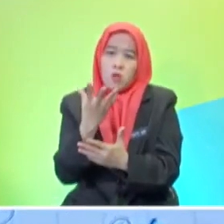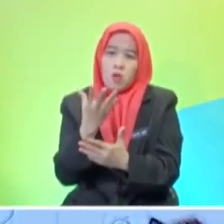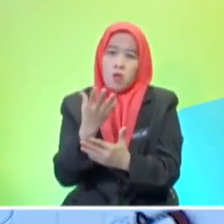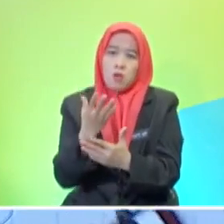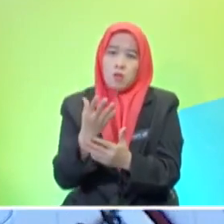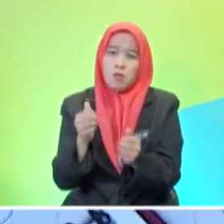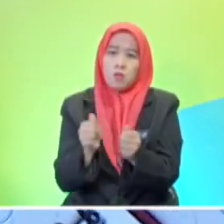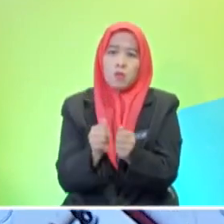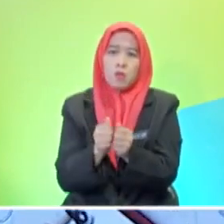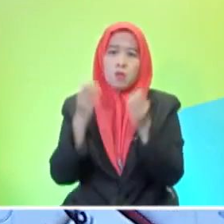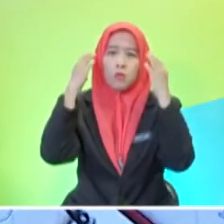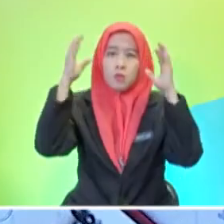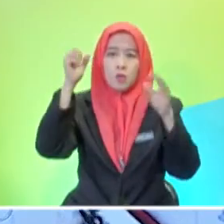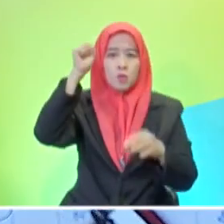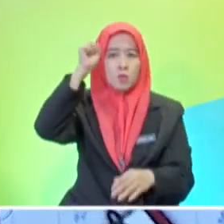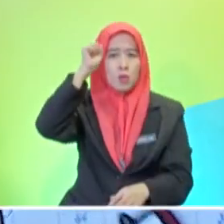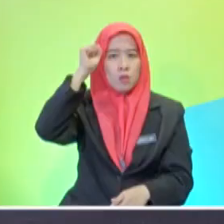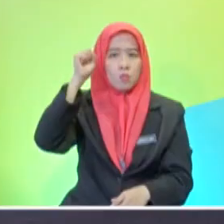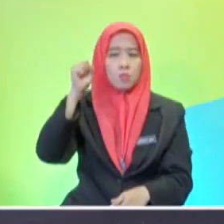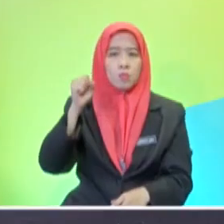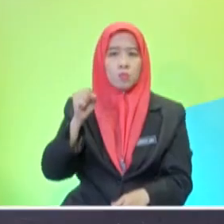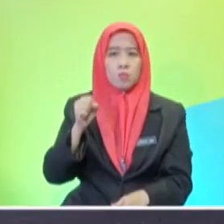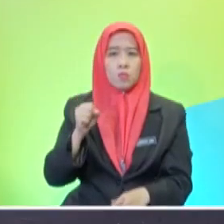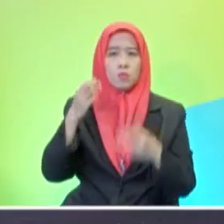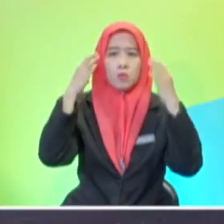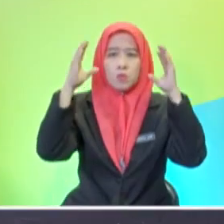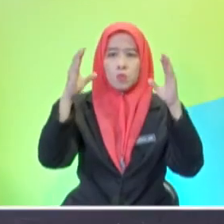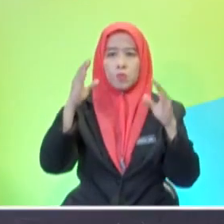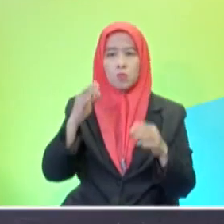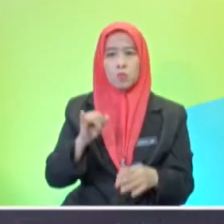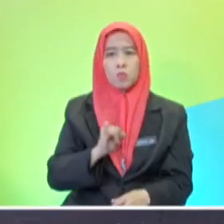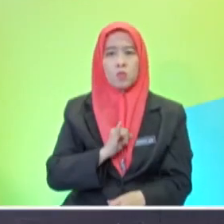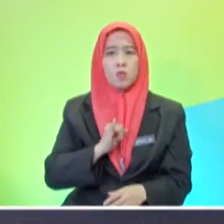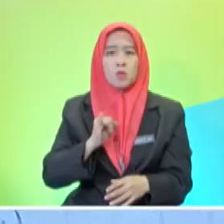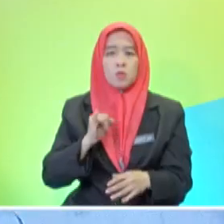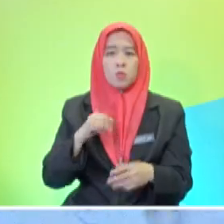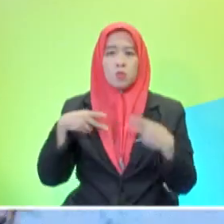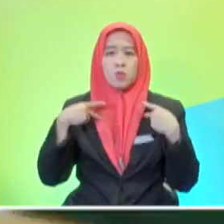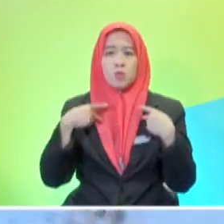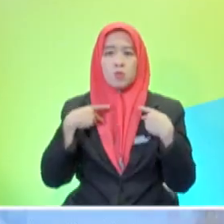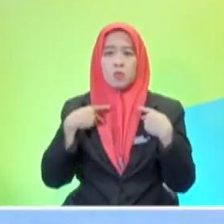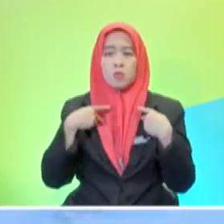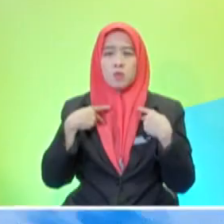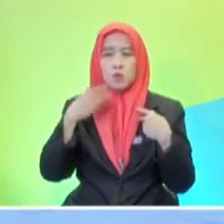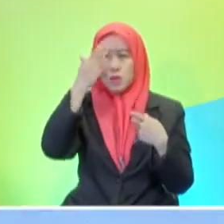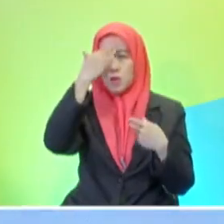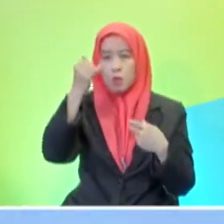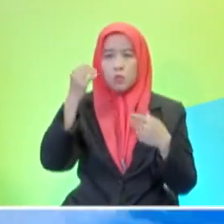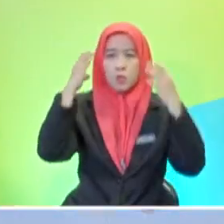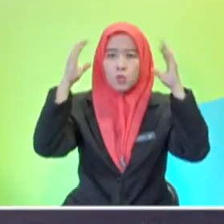dengan tumbuhan Cikgu Suhaifi, cikgu, saya punya macam kenapa cikgu punya dah